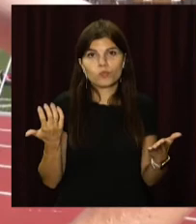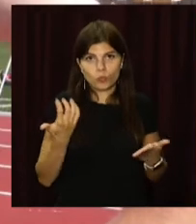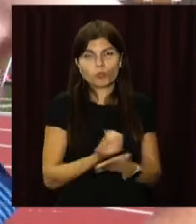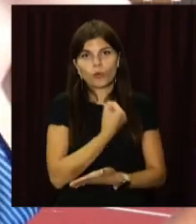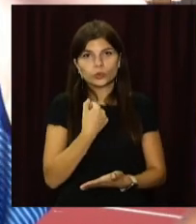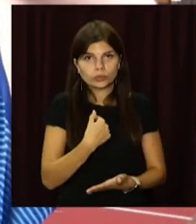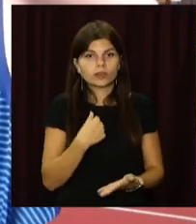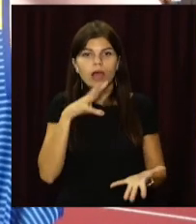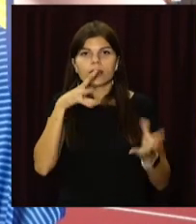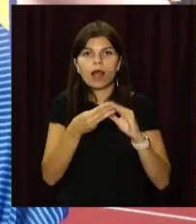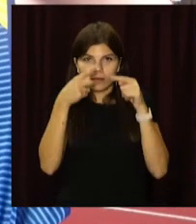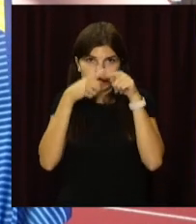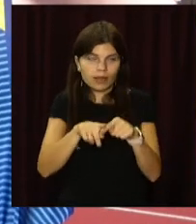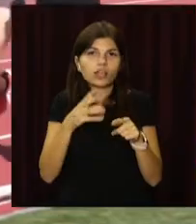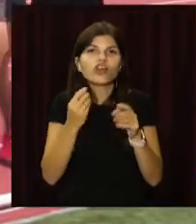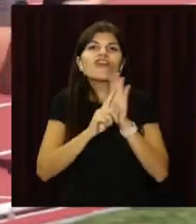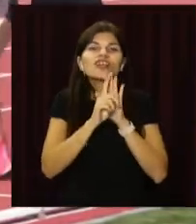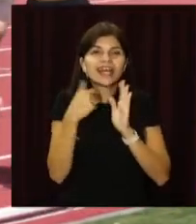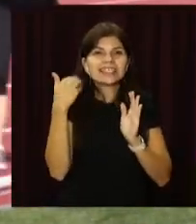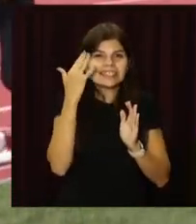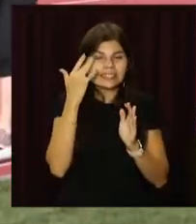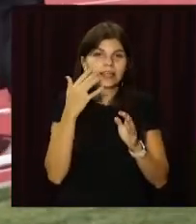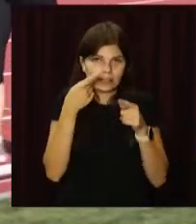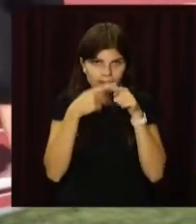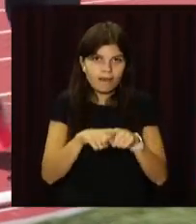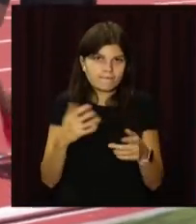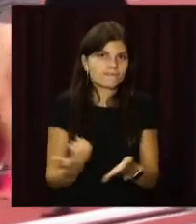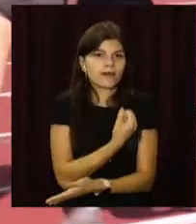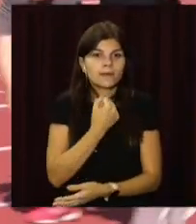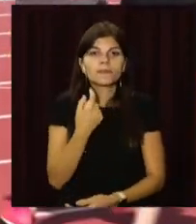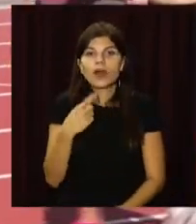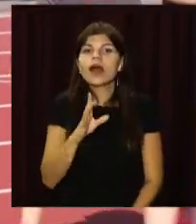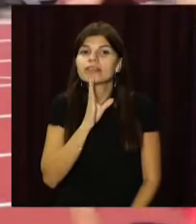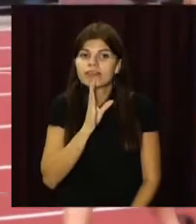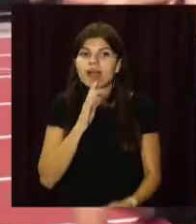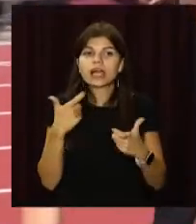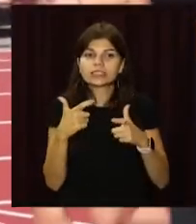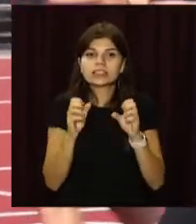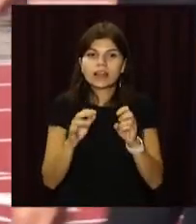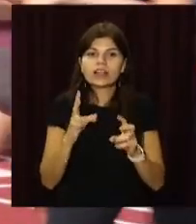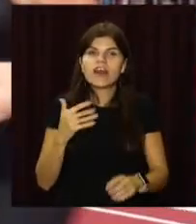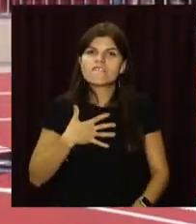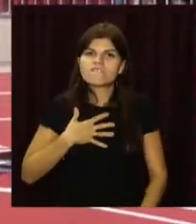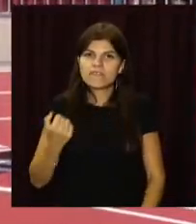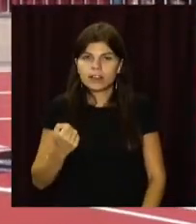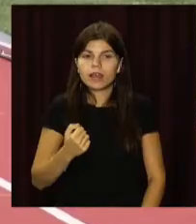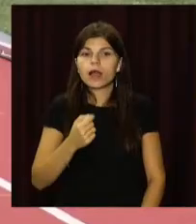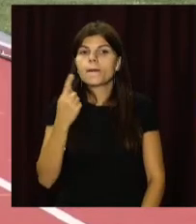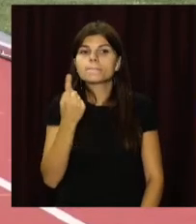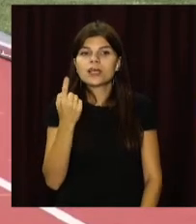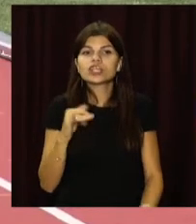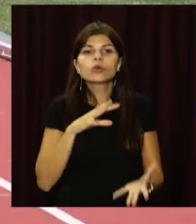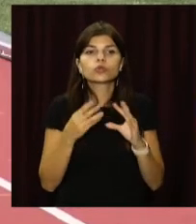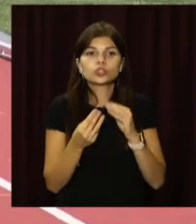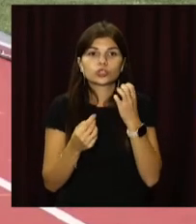був ще в початку сезону. У забігу на 3 кілометри дівчата здавали екзамен на витривалість. Першою із